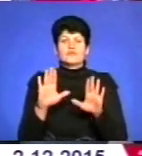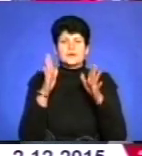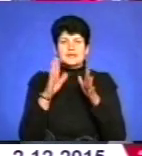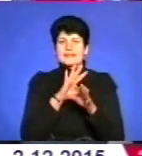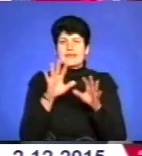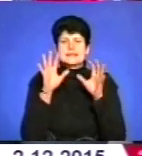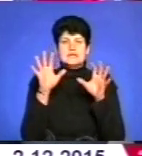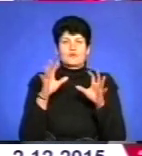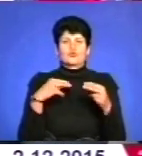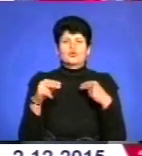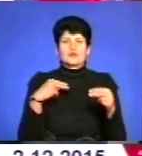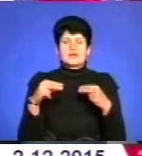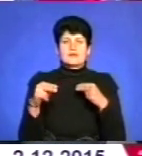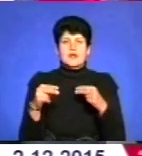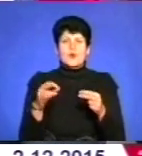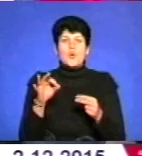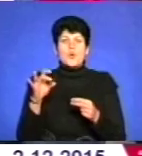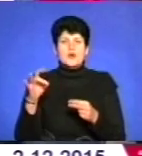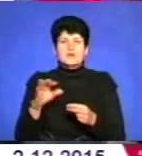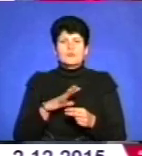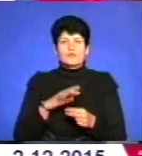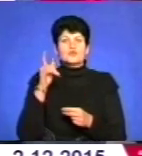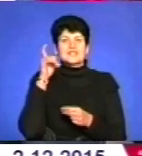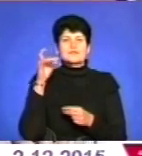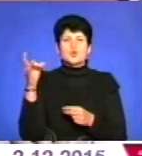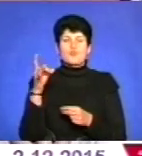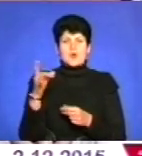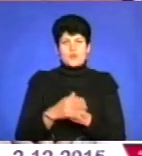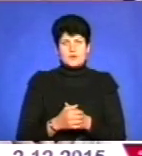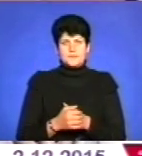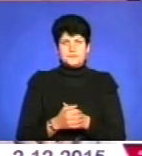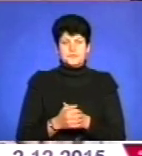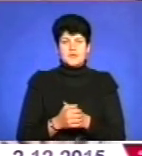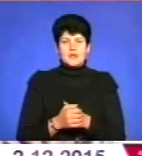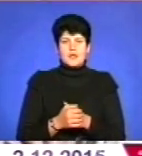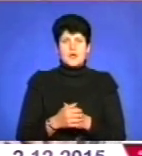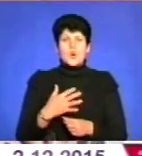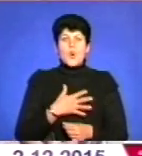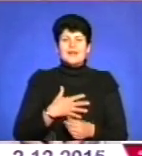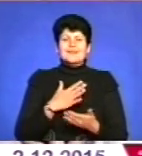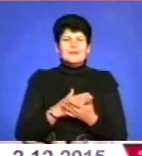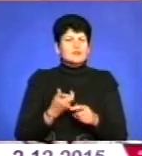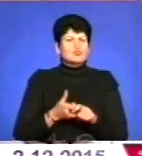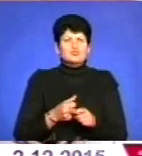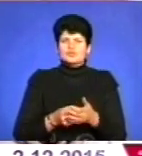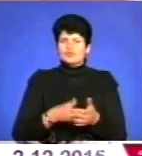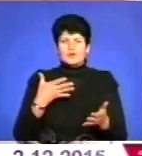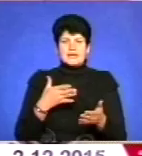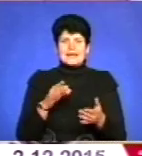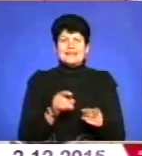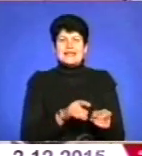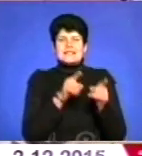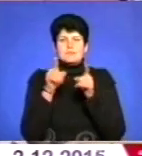незаконною торгівлею органами трапився у Чортківському районі. Органи є дуже дорогими і трансплантація